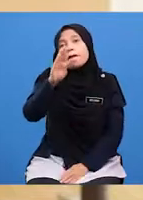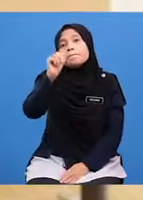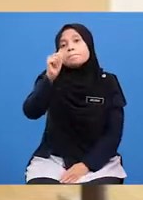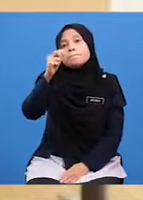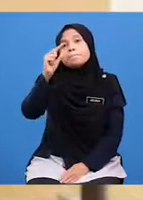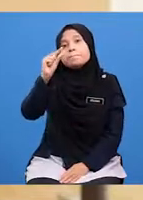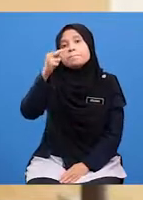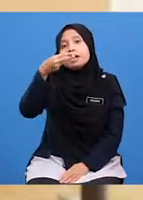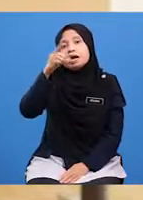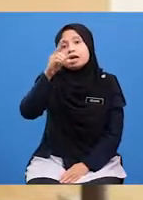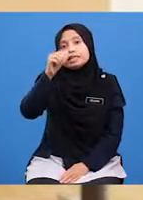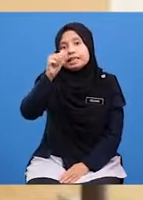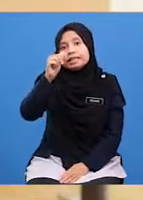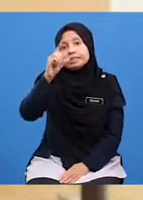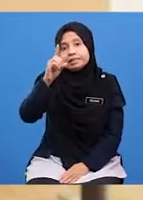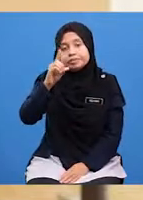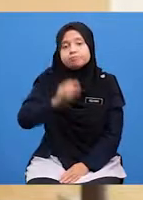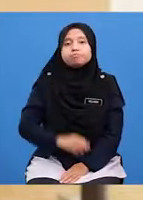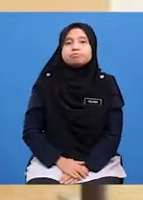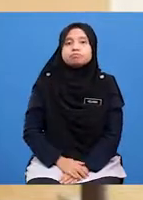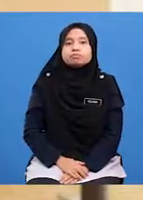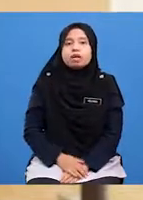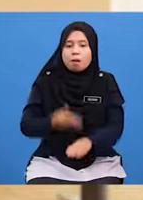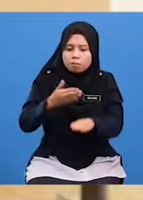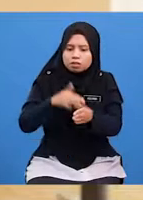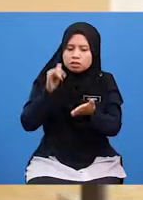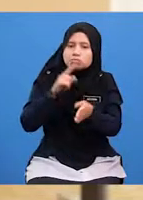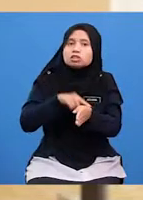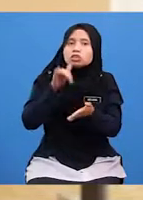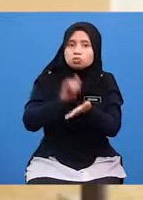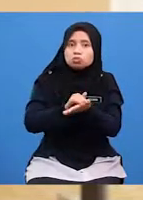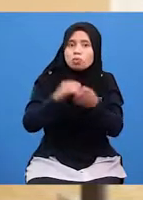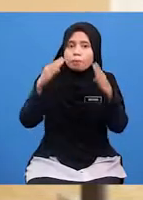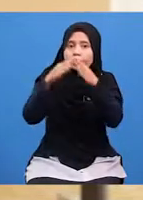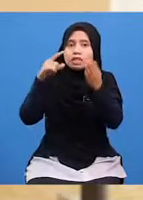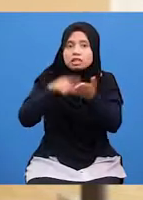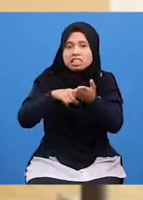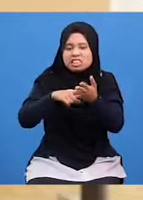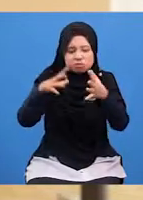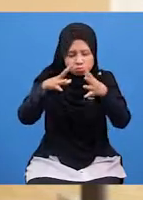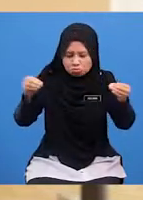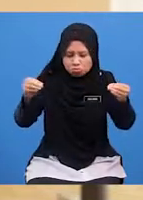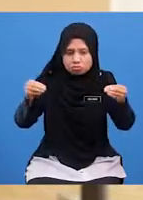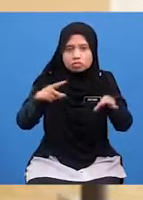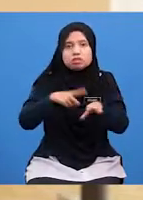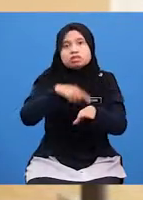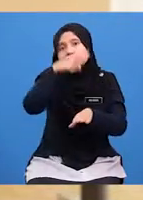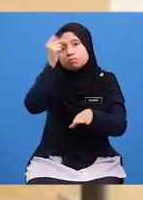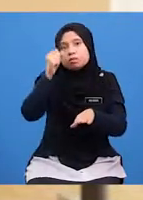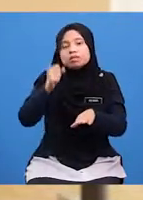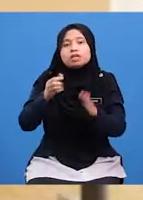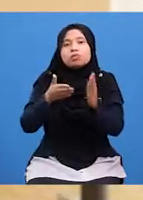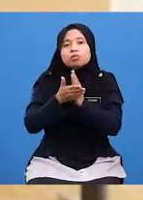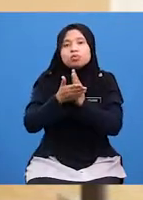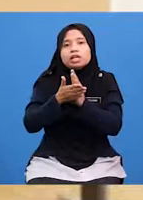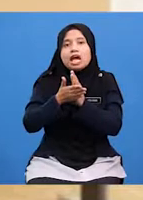tahun 1327. Pada masa itu, bandar ini hancur akibat kerosakan yang disebabkan oleh